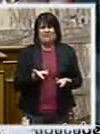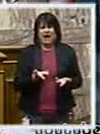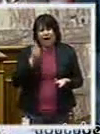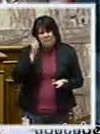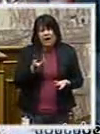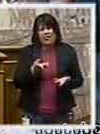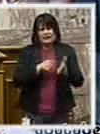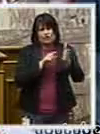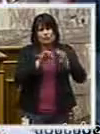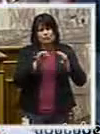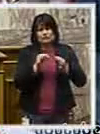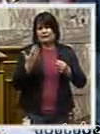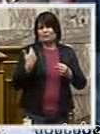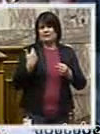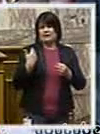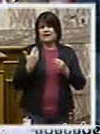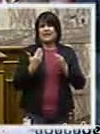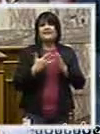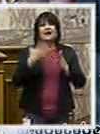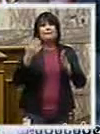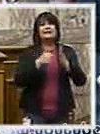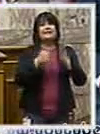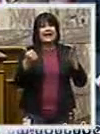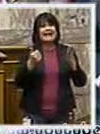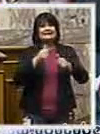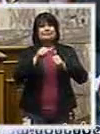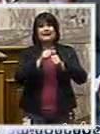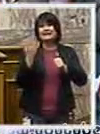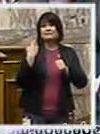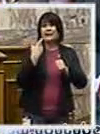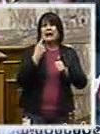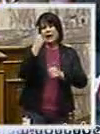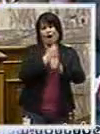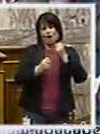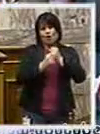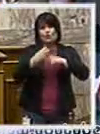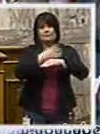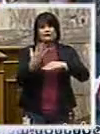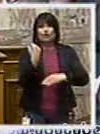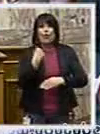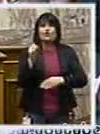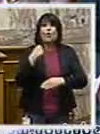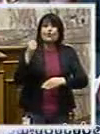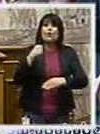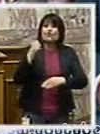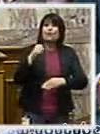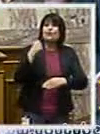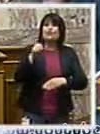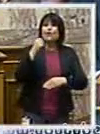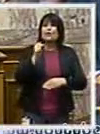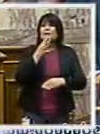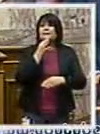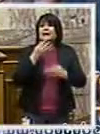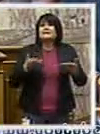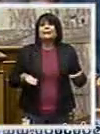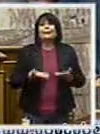στιγμή που πριν από 15-16 μήνες εσείς στο ΠΑΣΟΚ αντιδρούσατε με τη σφοδρότητα που αντιδρούσατε στο υπιότατο